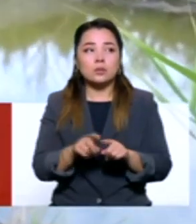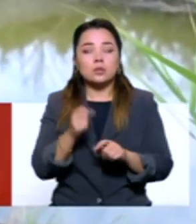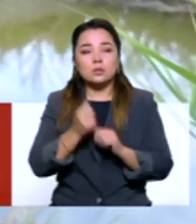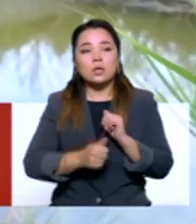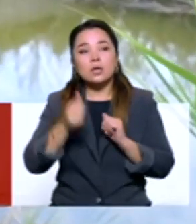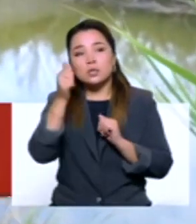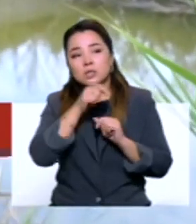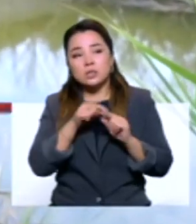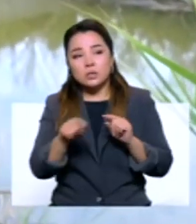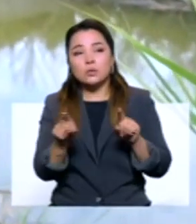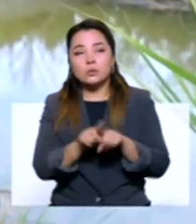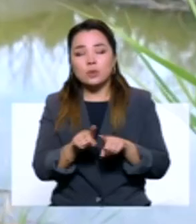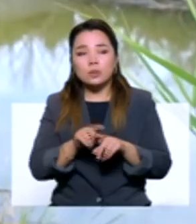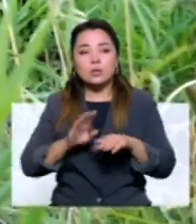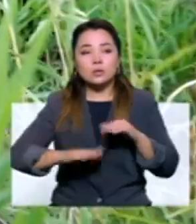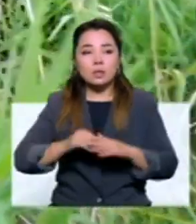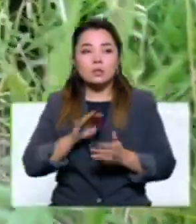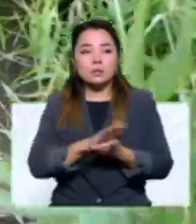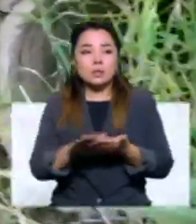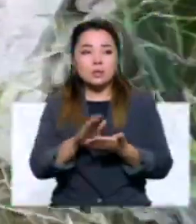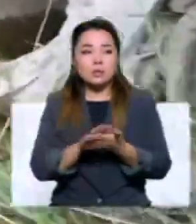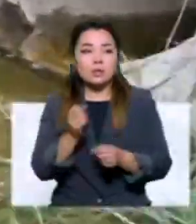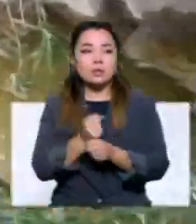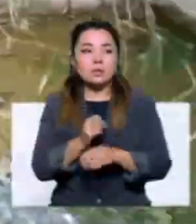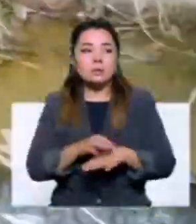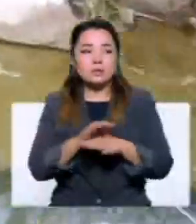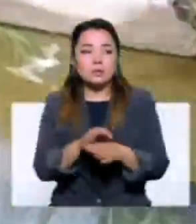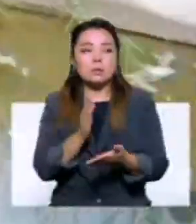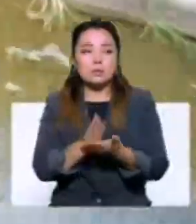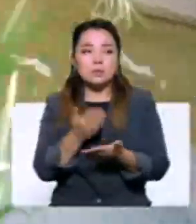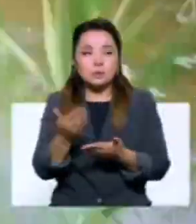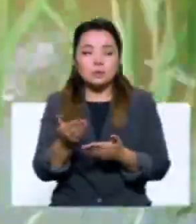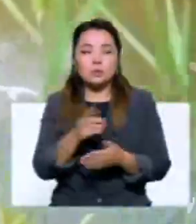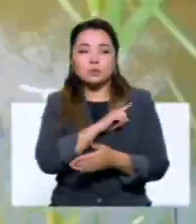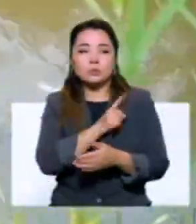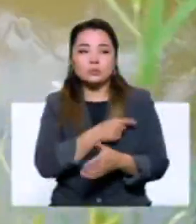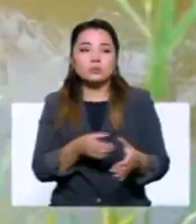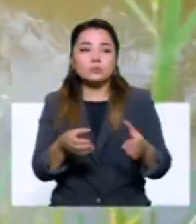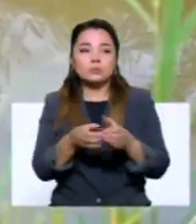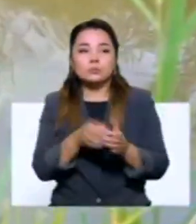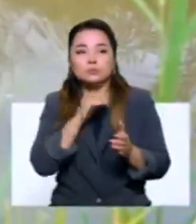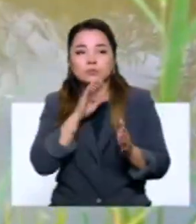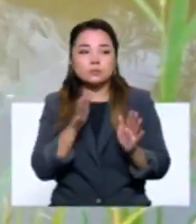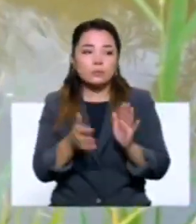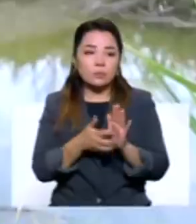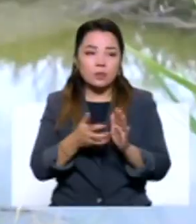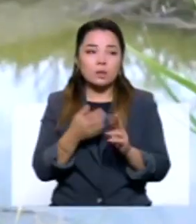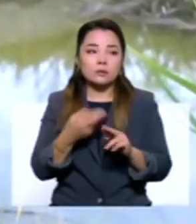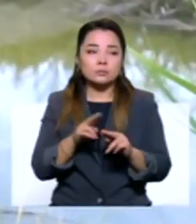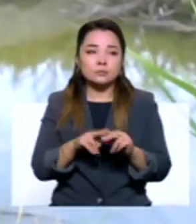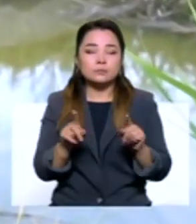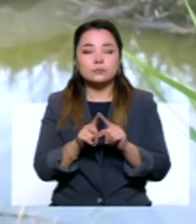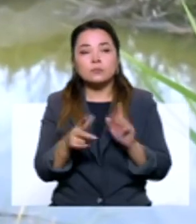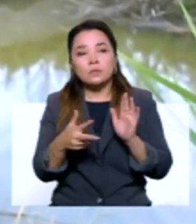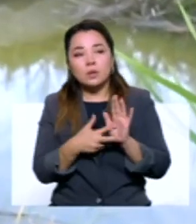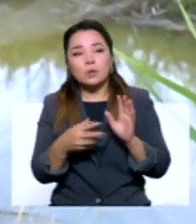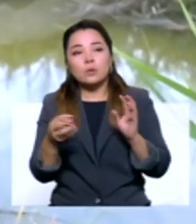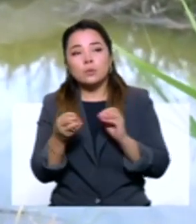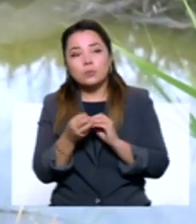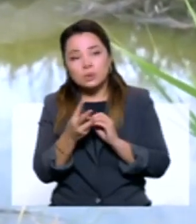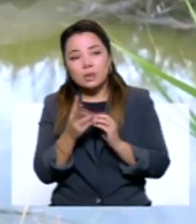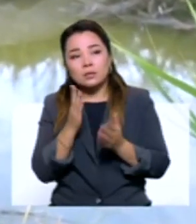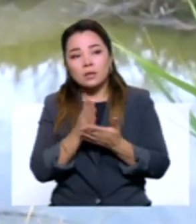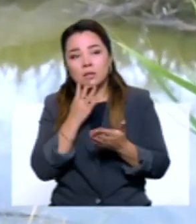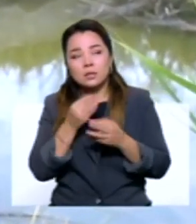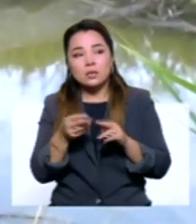өзіміз өз күшімізбен тазартып шығамыз. Бірақ енді әлде де қол күші жетпей жатыр. Осындай тоспа мысалы 12-сі бар,